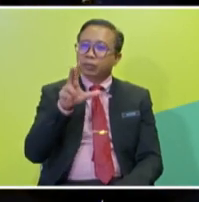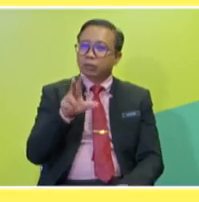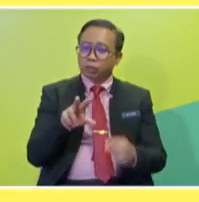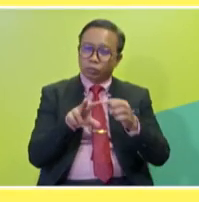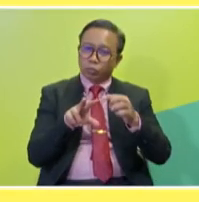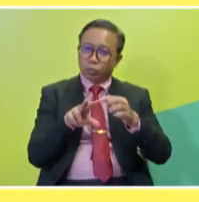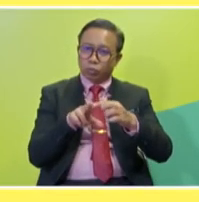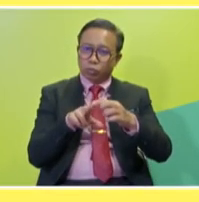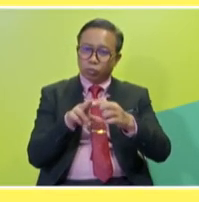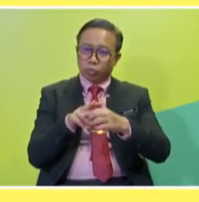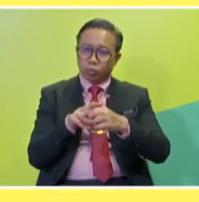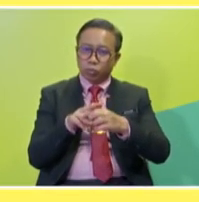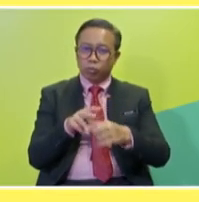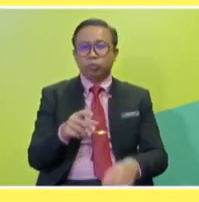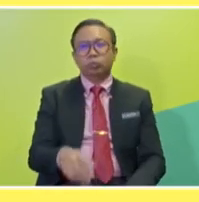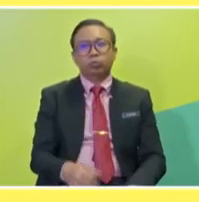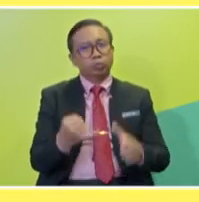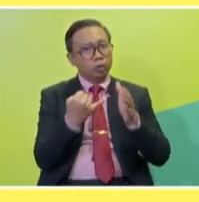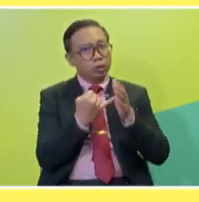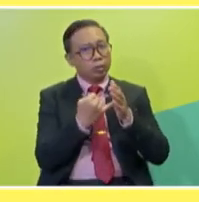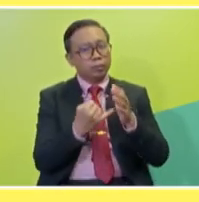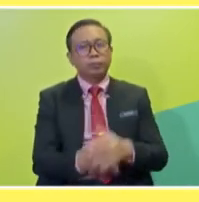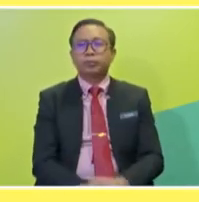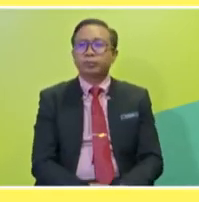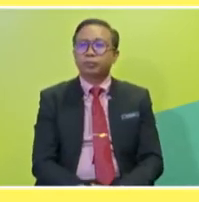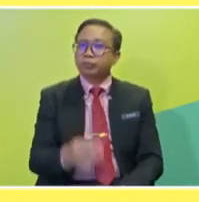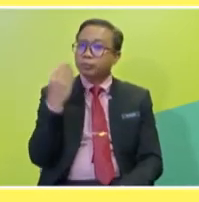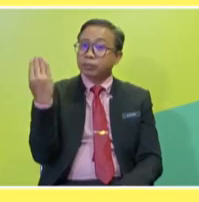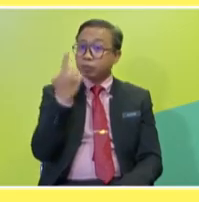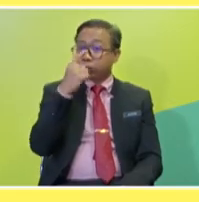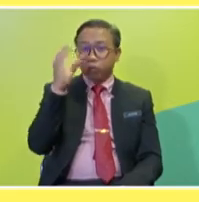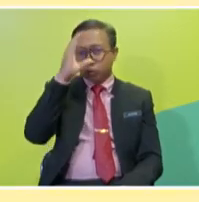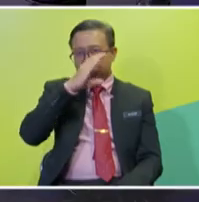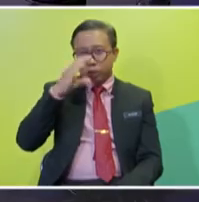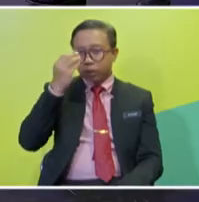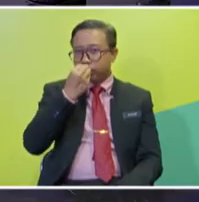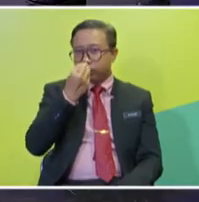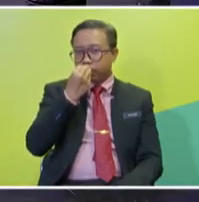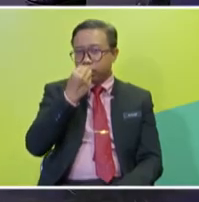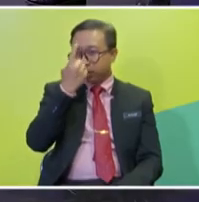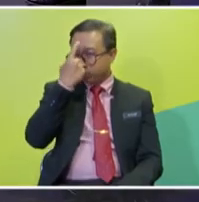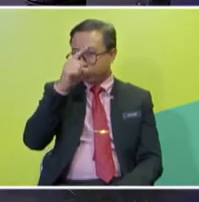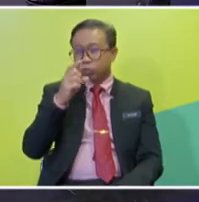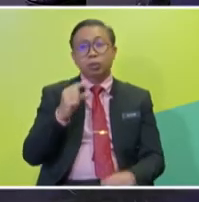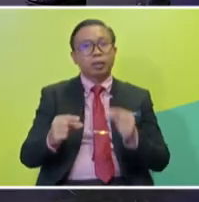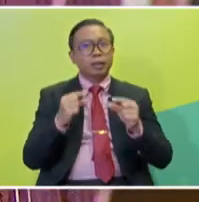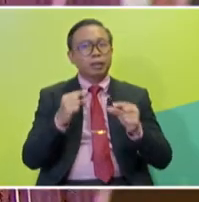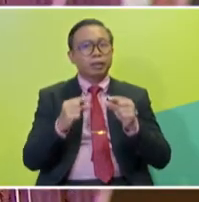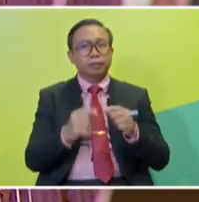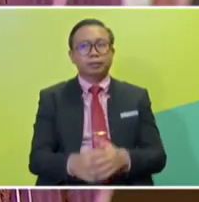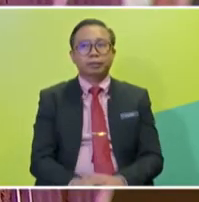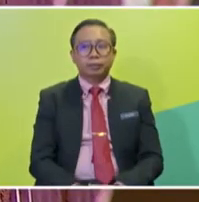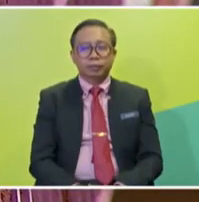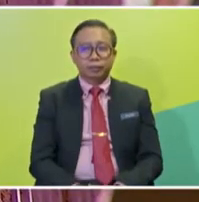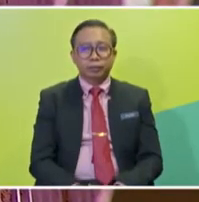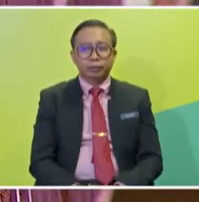Iyalah dicakar-cakala tuh tajam bisa biasanya untuk mencari makanan untuk bergerak Kris seperti dia